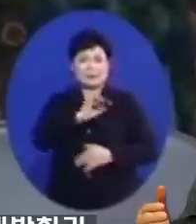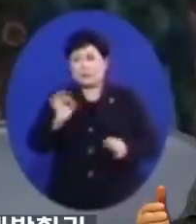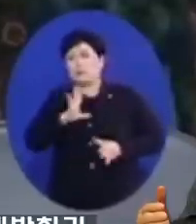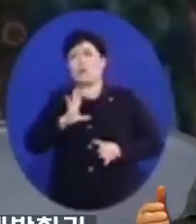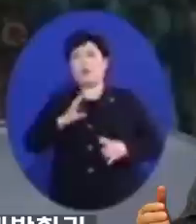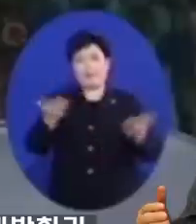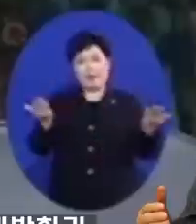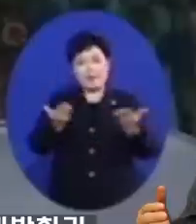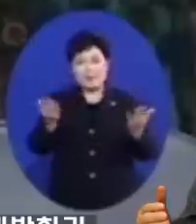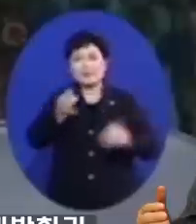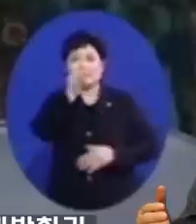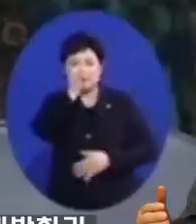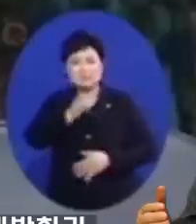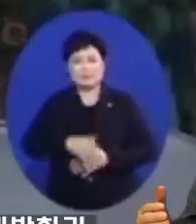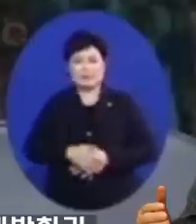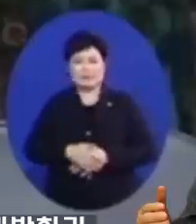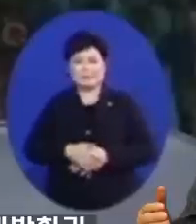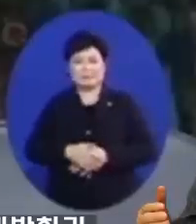놀란 사실 있습니다.